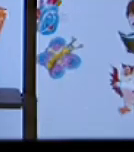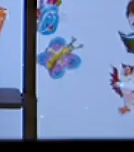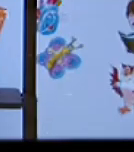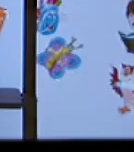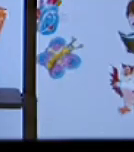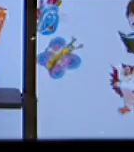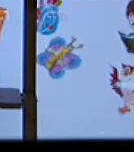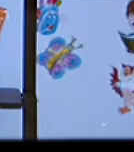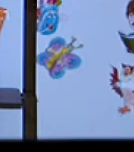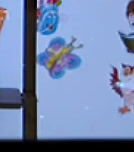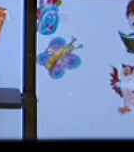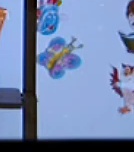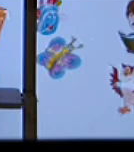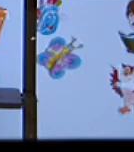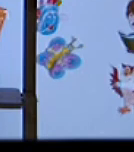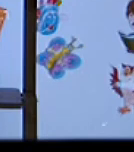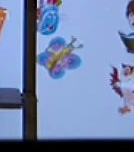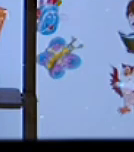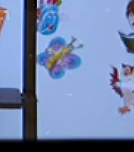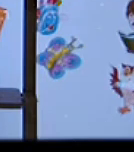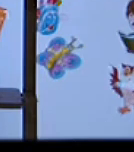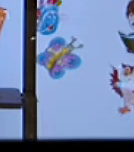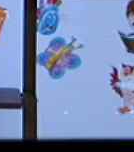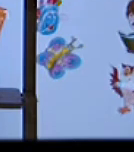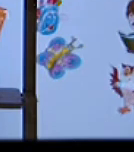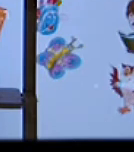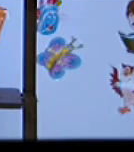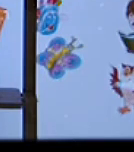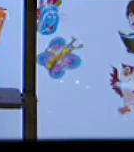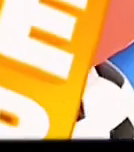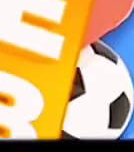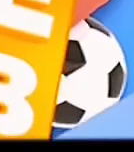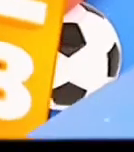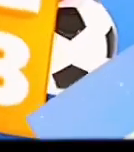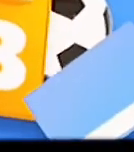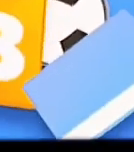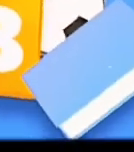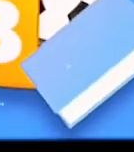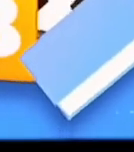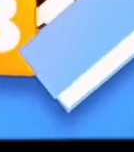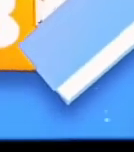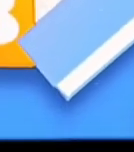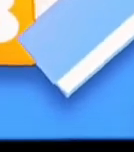Our lesson is over. I wish you good luck. Goodbye.